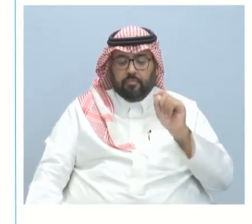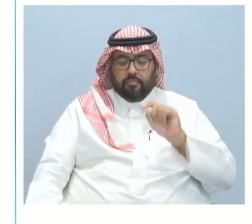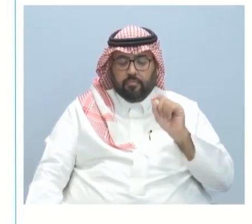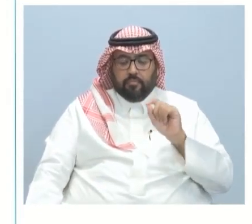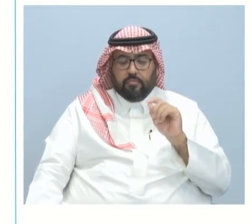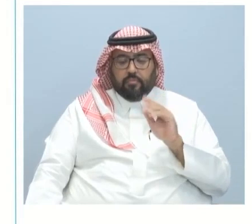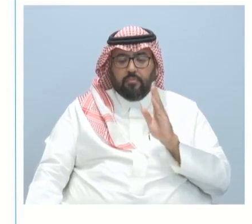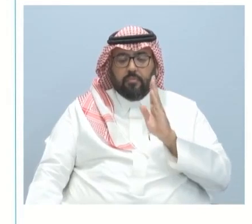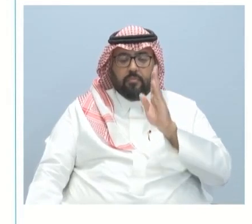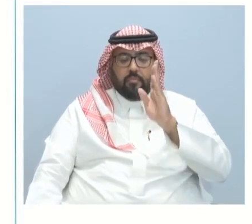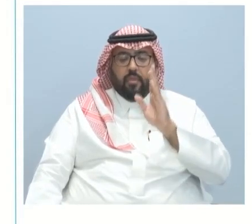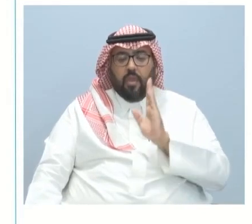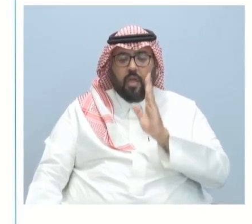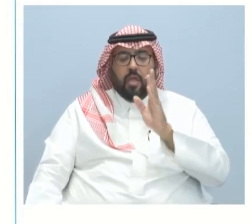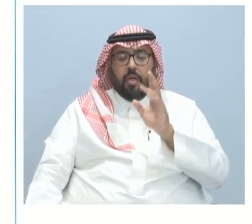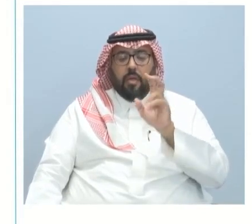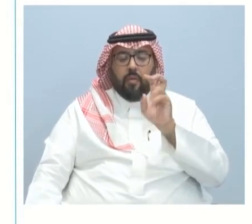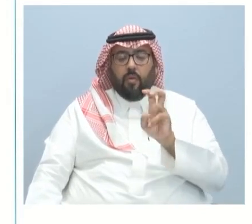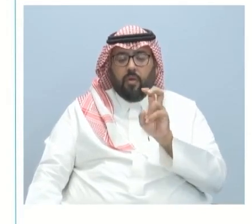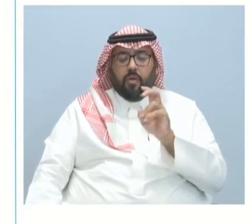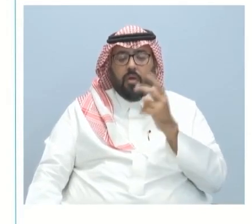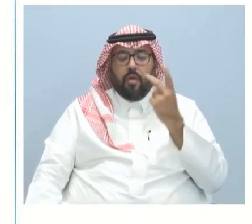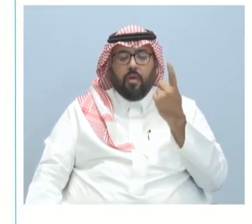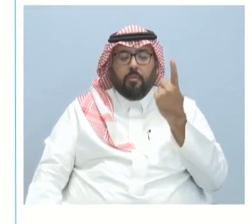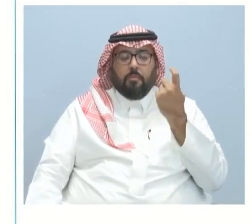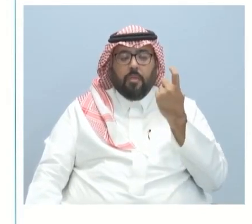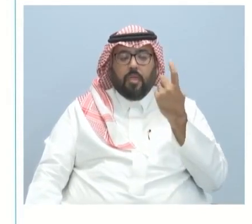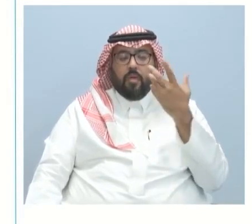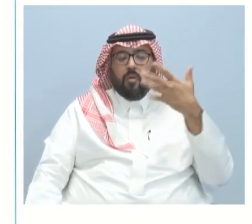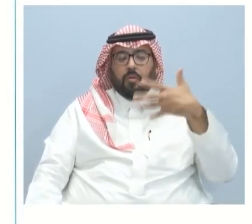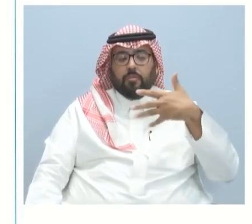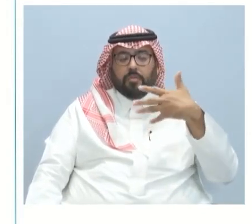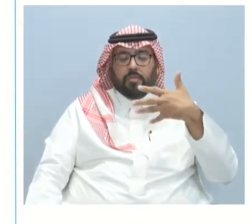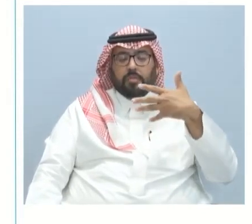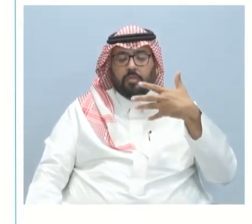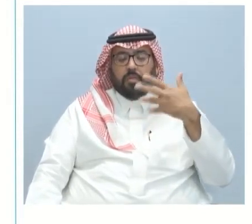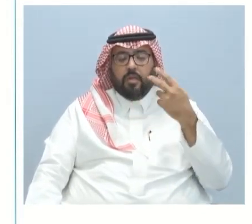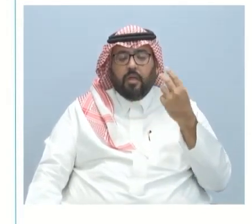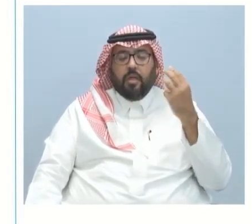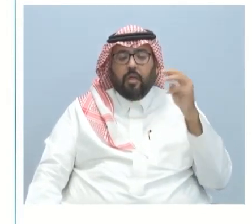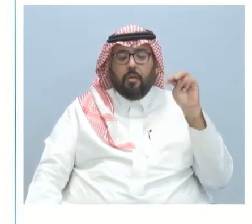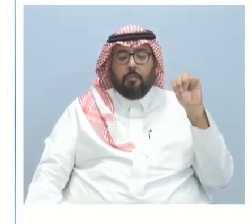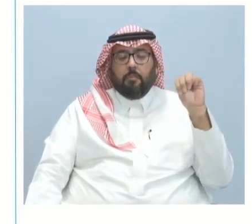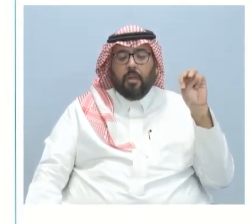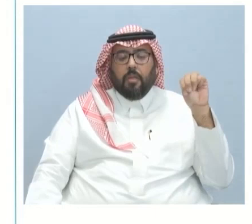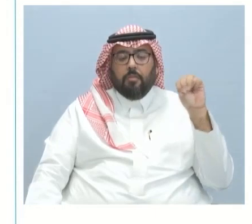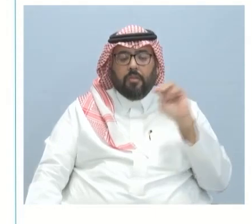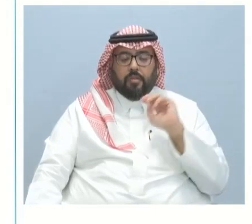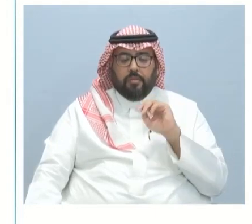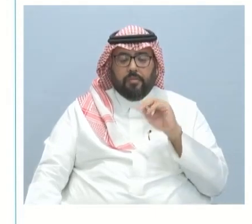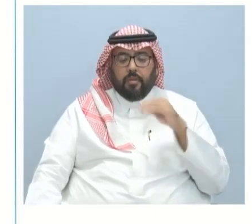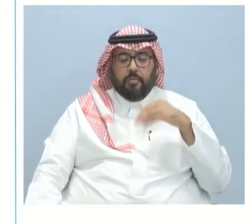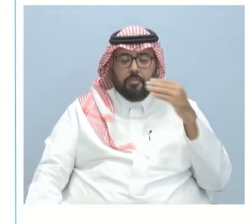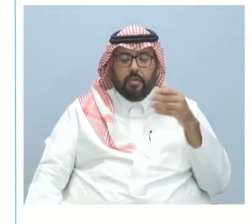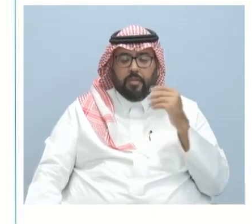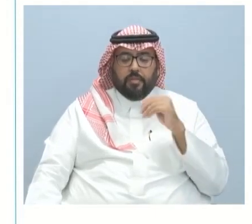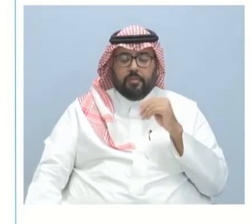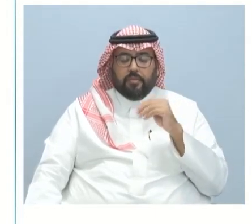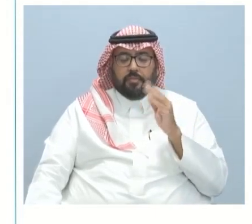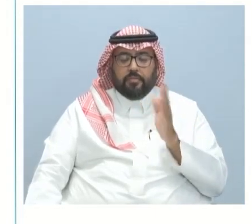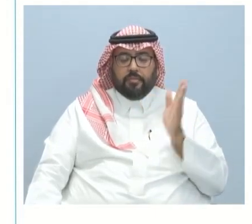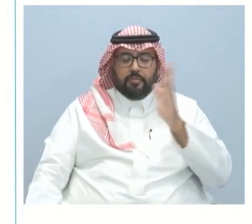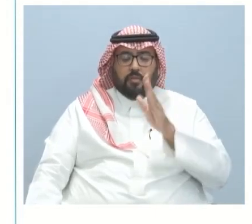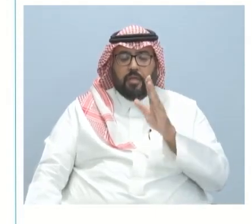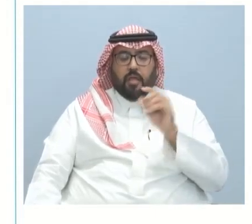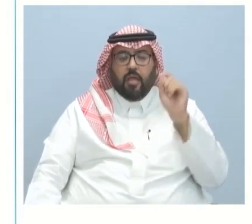ثم تحرك الى الامام عند 150 ملم او عدد 150 ملم بعد ذلك نقل